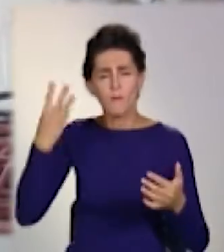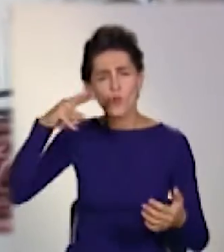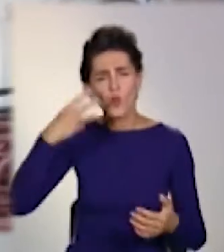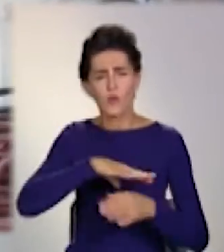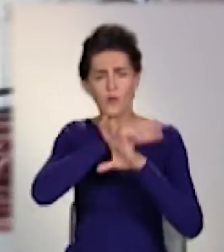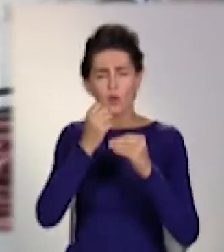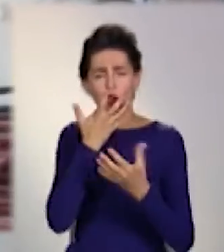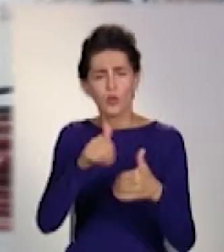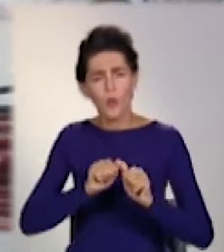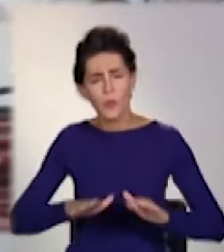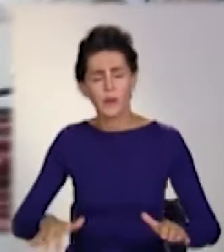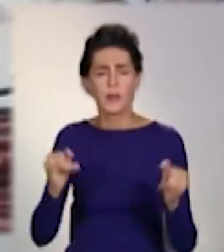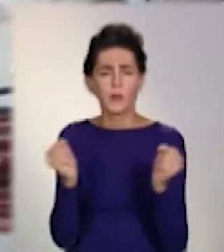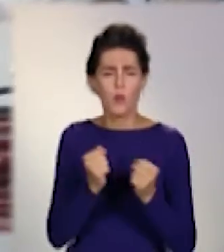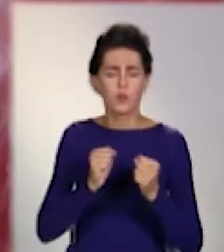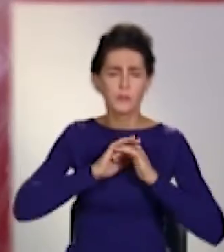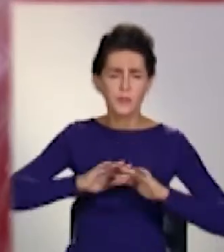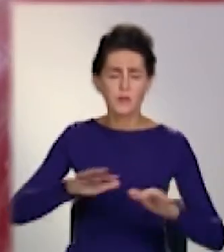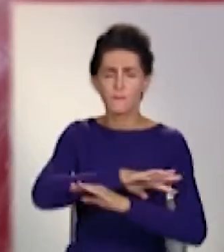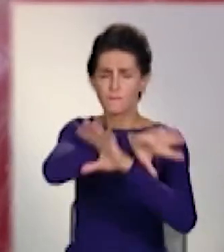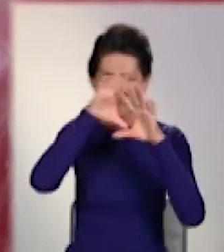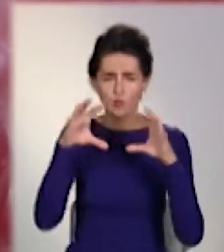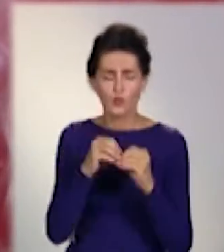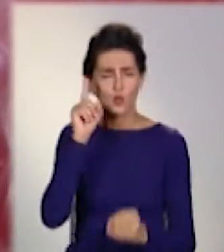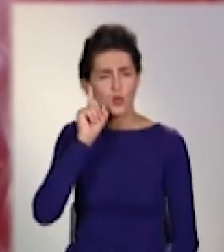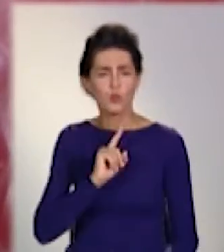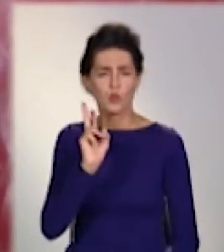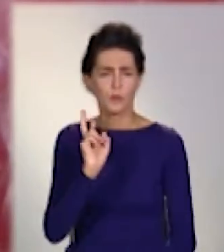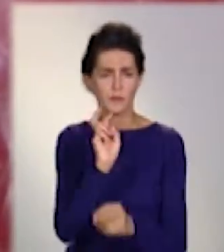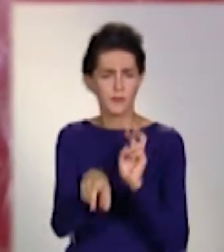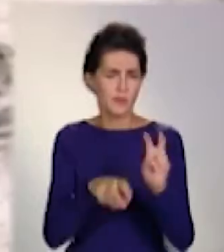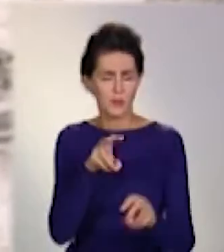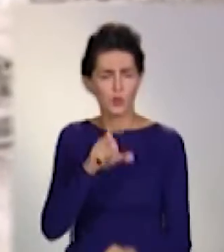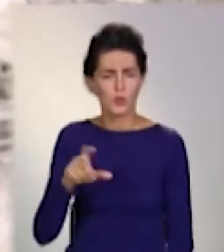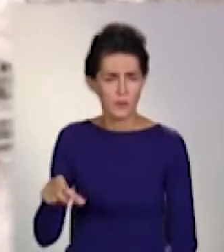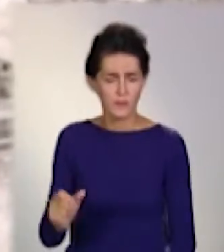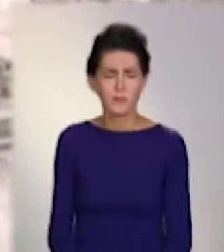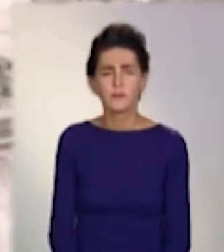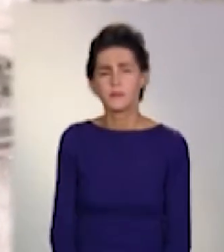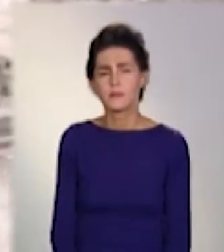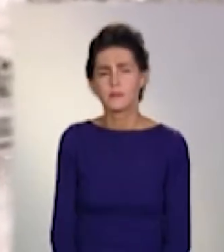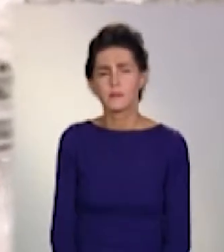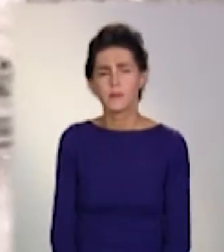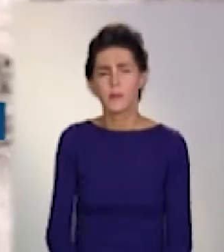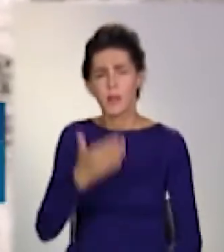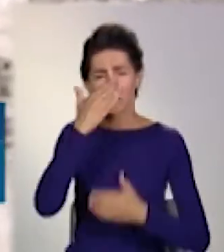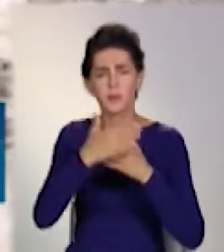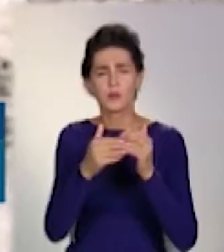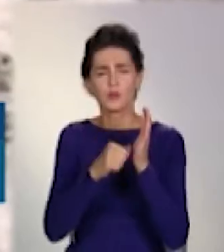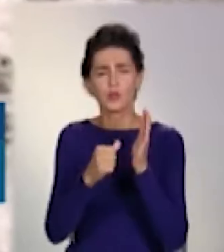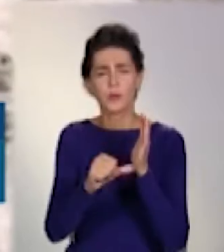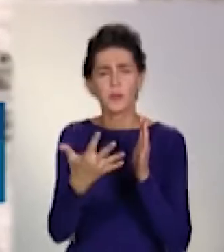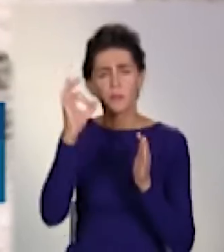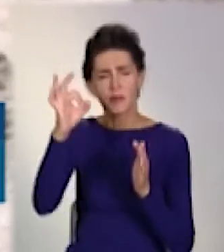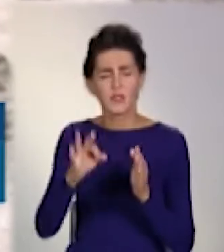системи опалення і кондиціонування – усе для комфорту відвідувачів. По басейну виконані роботи приблизно на